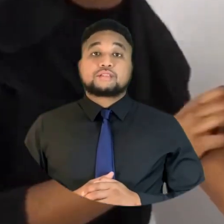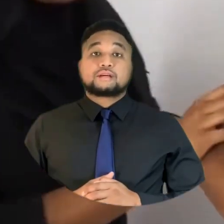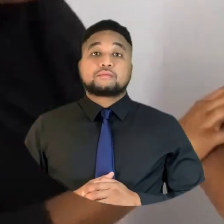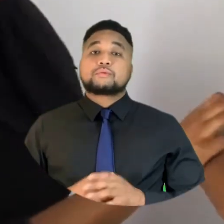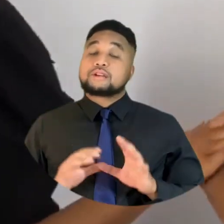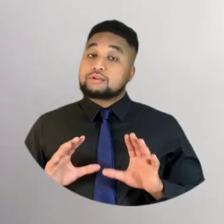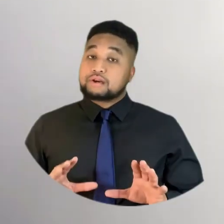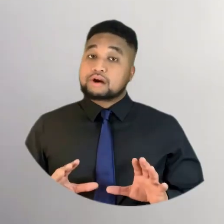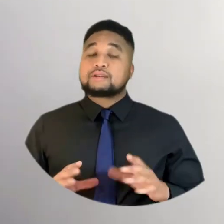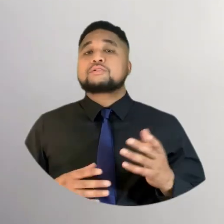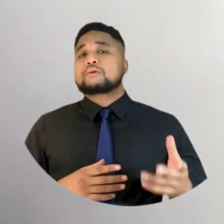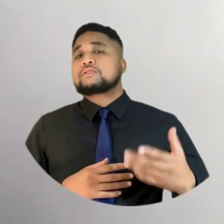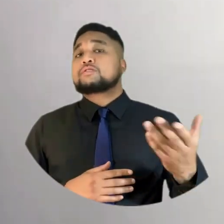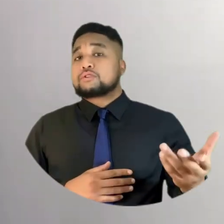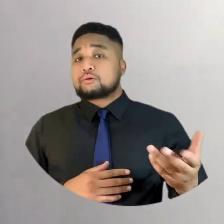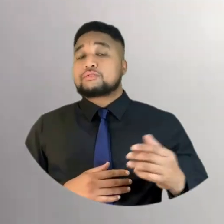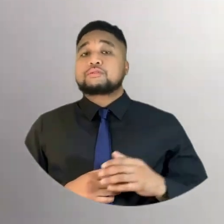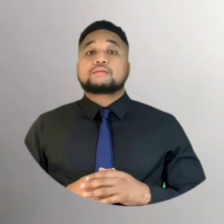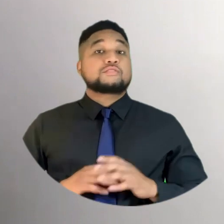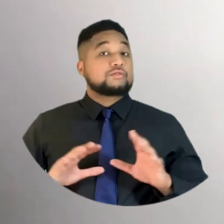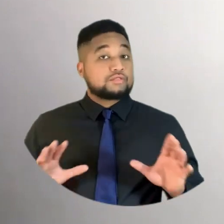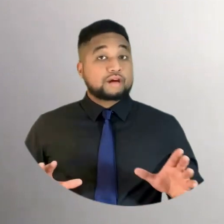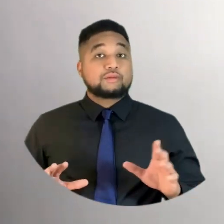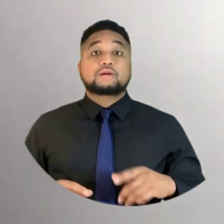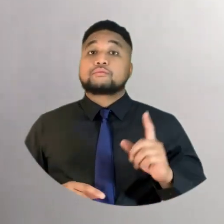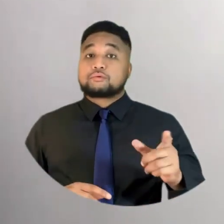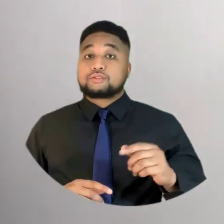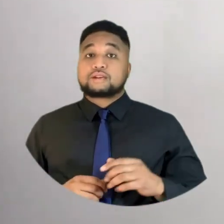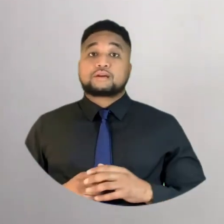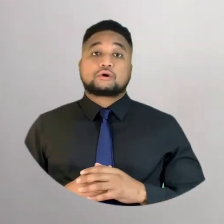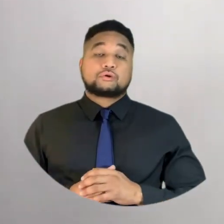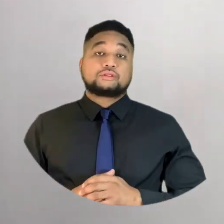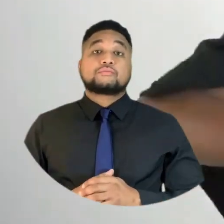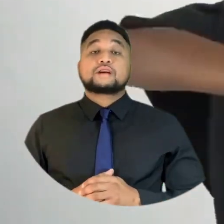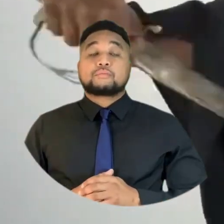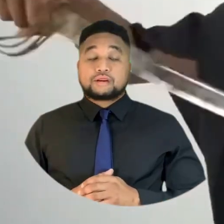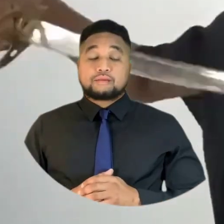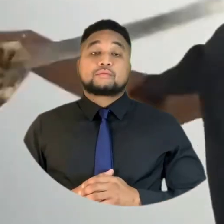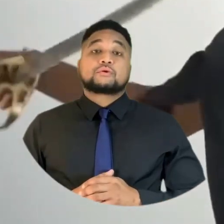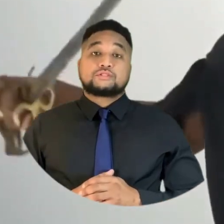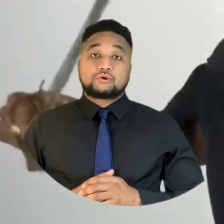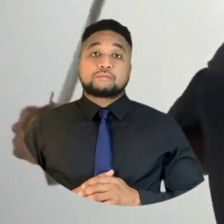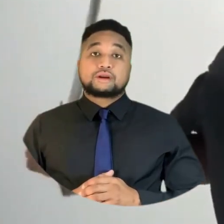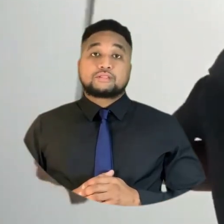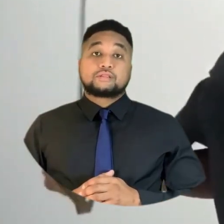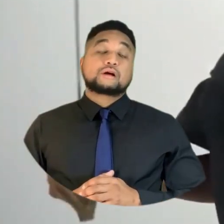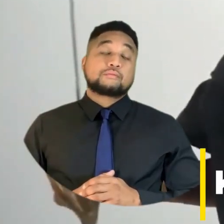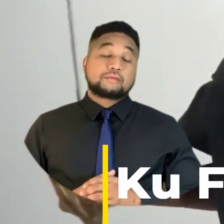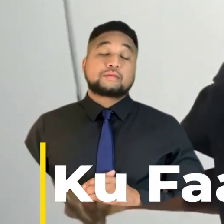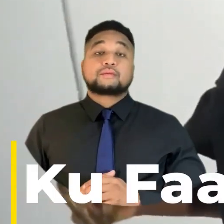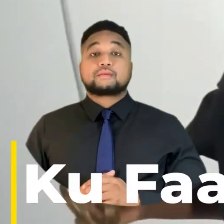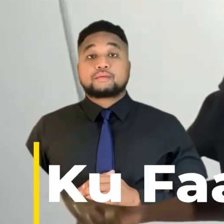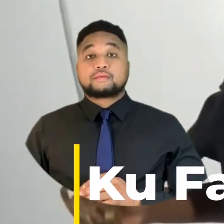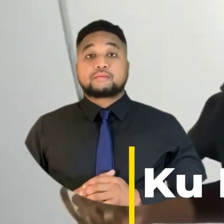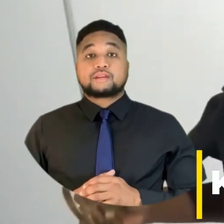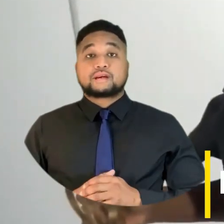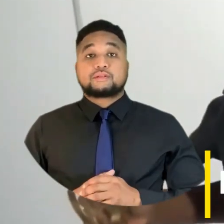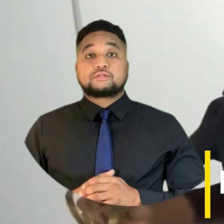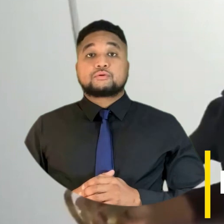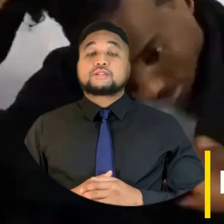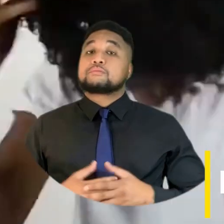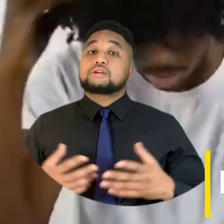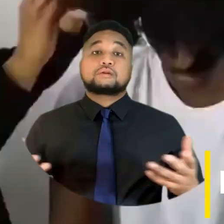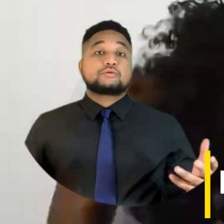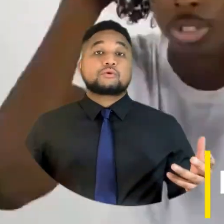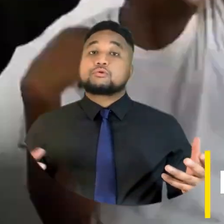fanka farshaxanta habaynta iyo soo bandhiga heesaha soomaalida ruwaayadaha majaajilooyinka u dhaqanka ah dadka soomaalida ah